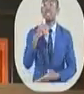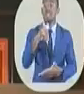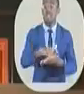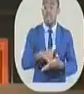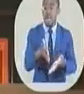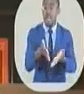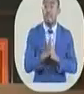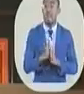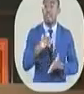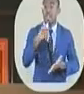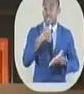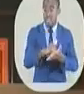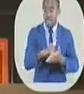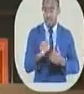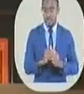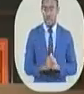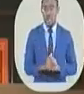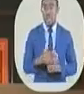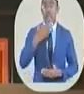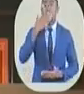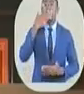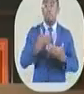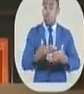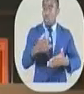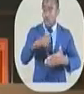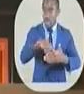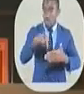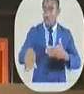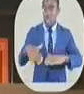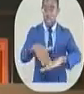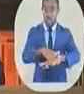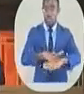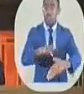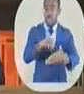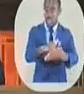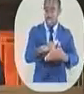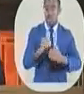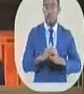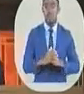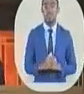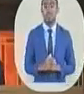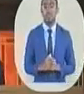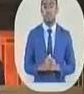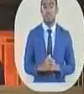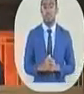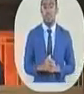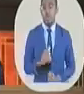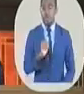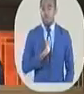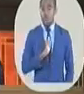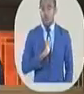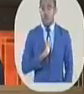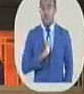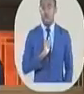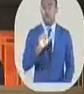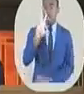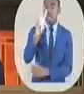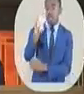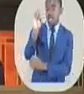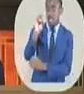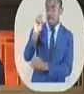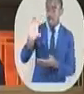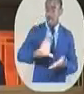l'Organisation mondiale de la santé et qui a prouvé son efficacité. La création de 60